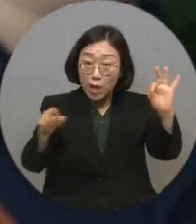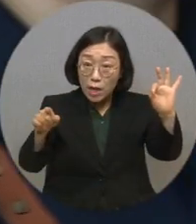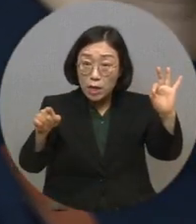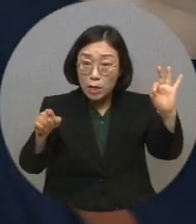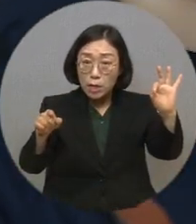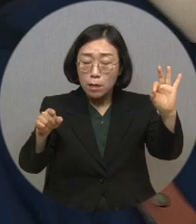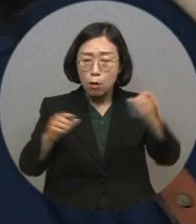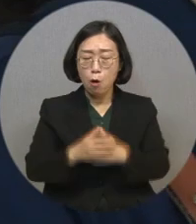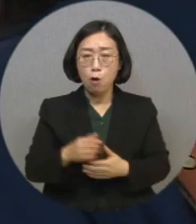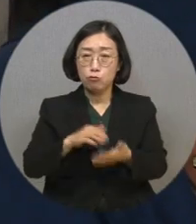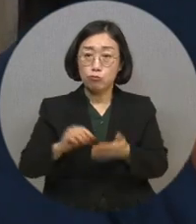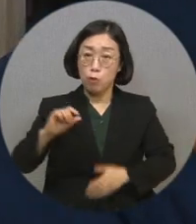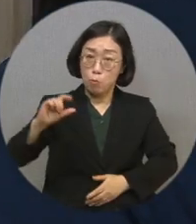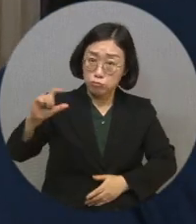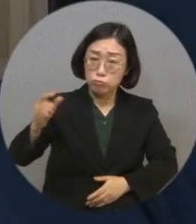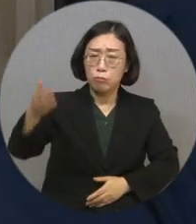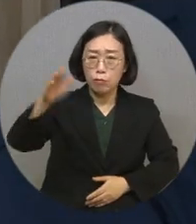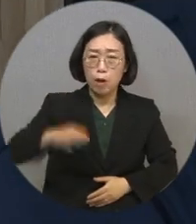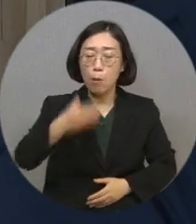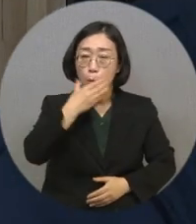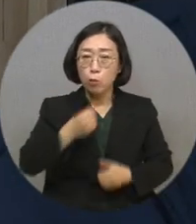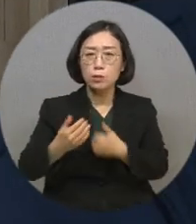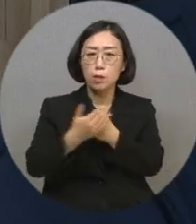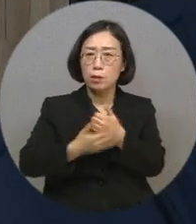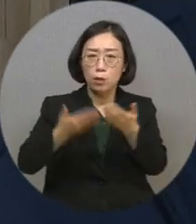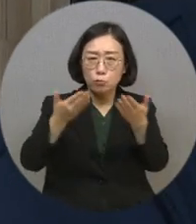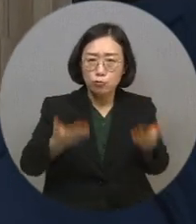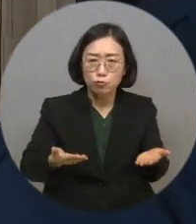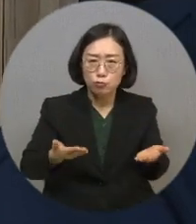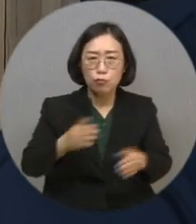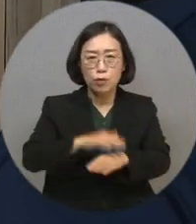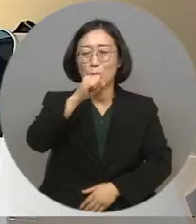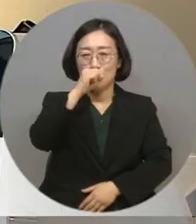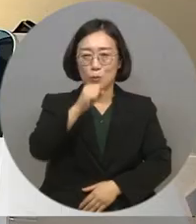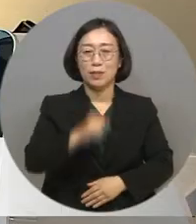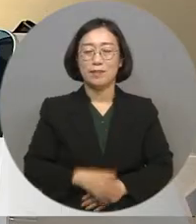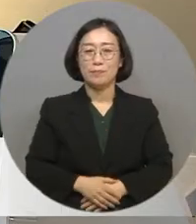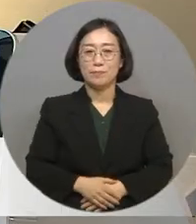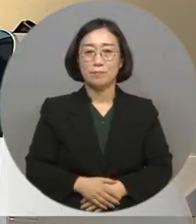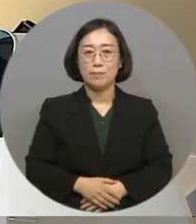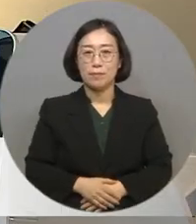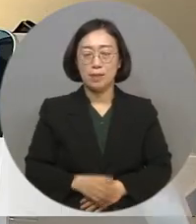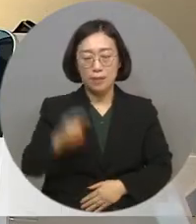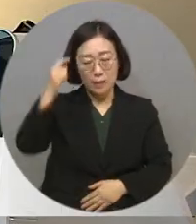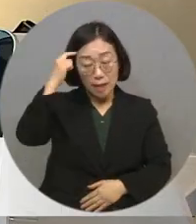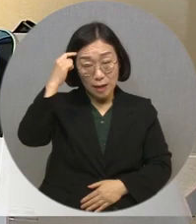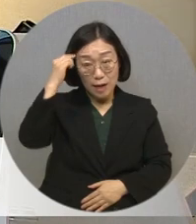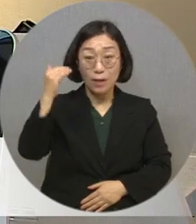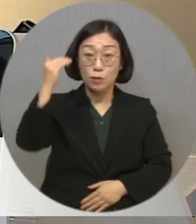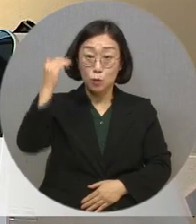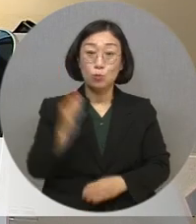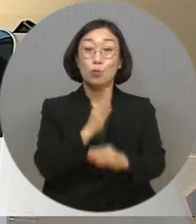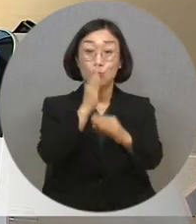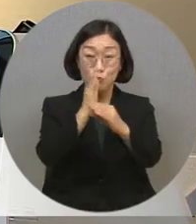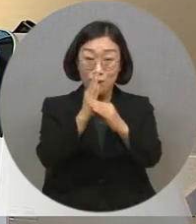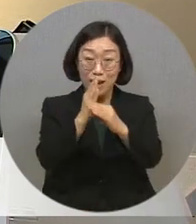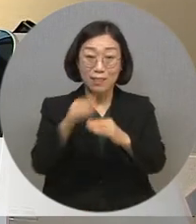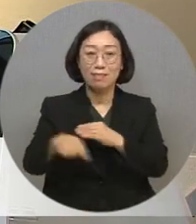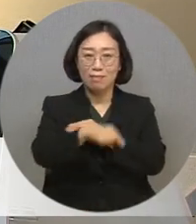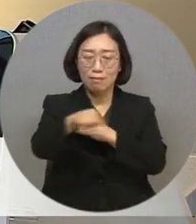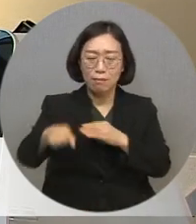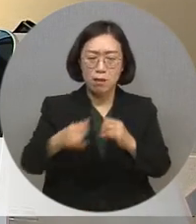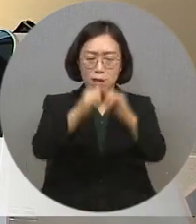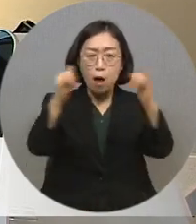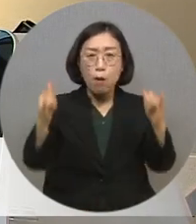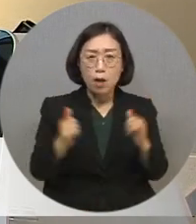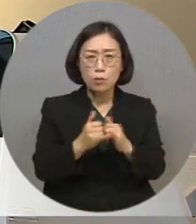불구하고 이들은 여전히 복지 사각지대에 놓여 있습니다. 경계선 지능인들은 이제 사회적으로